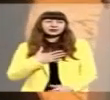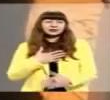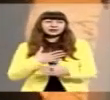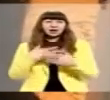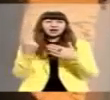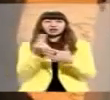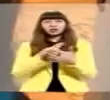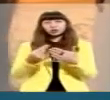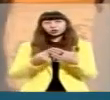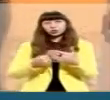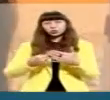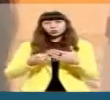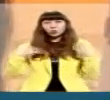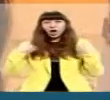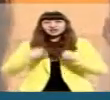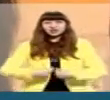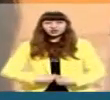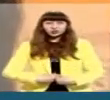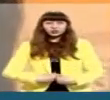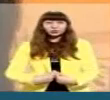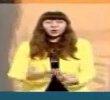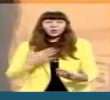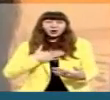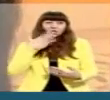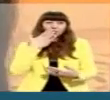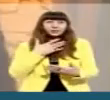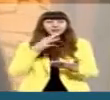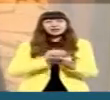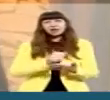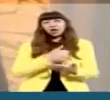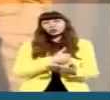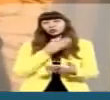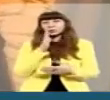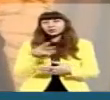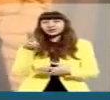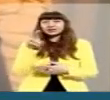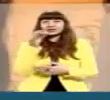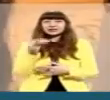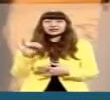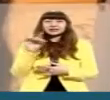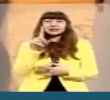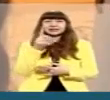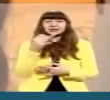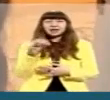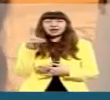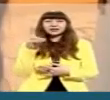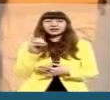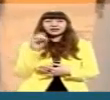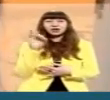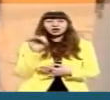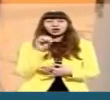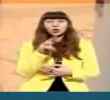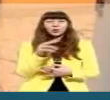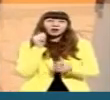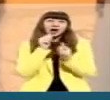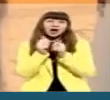керек. Президент те солай деді. Оның үстіне міне мемлекет басшысының атынан сыйлық алып жатырмын. Демек, ол кісі де менің танымал болып, өз